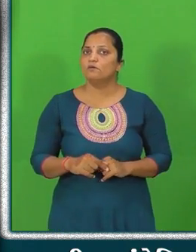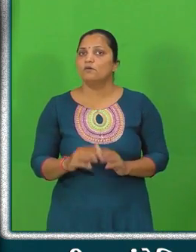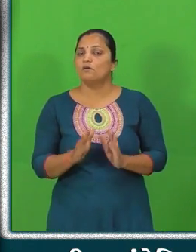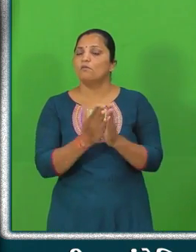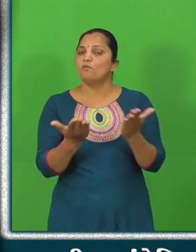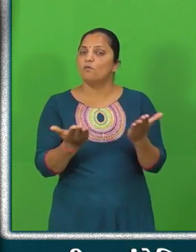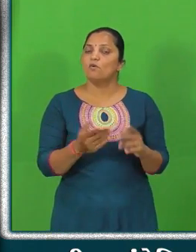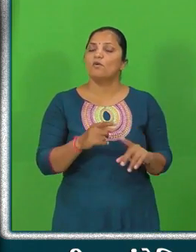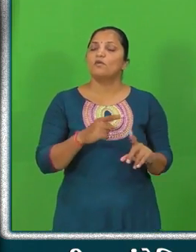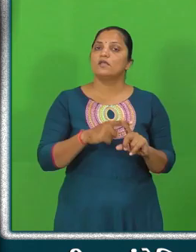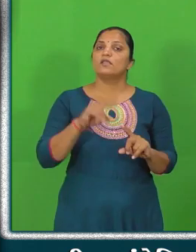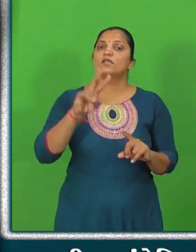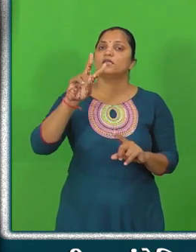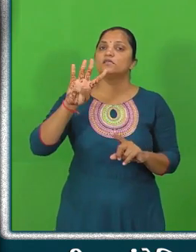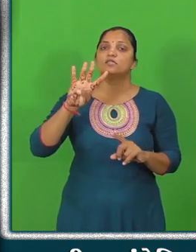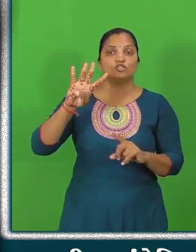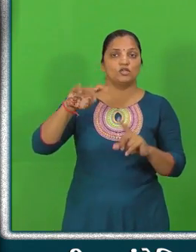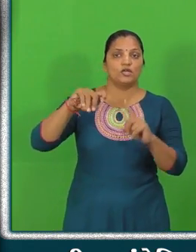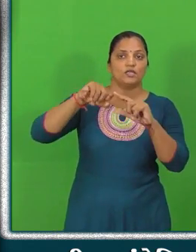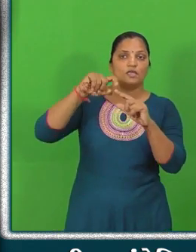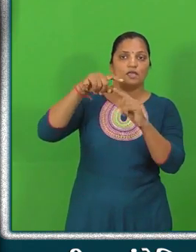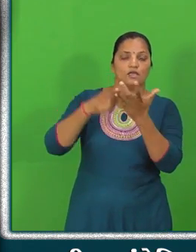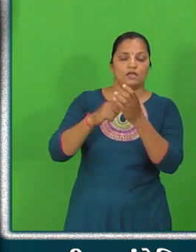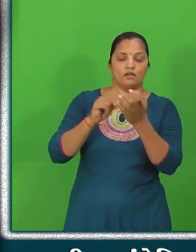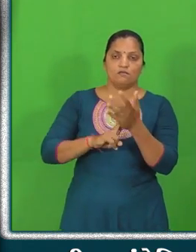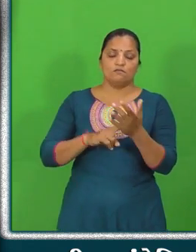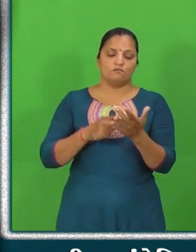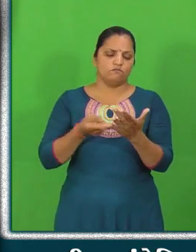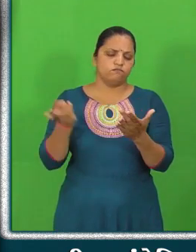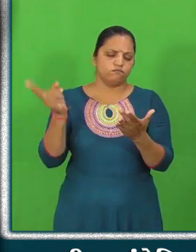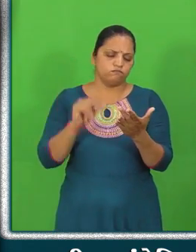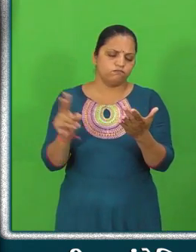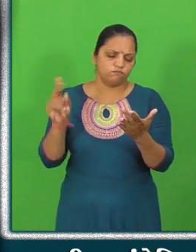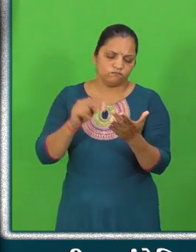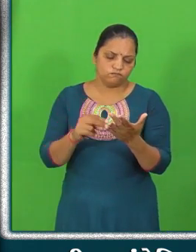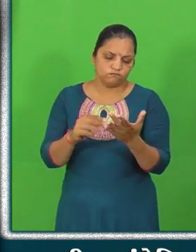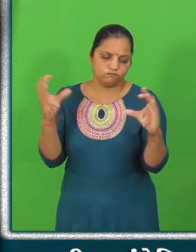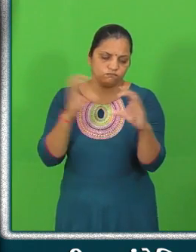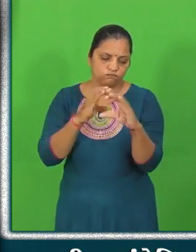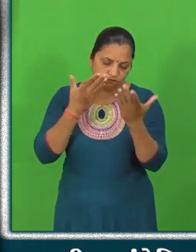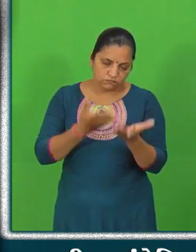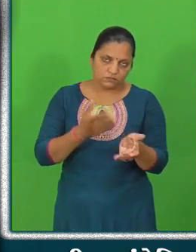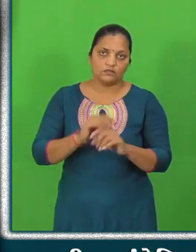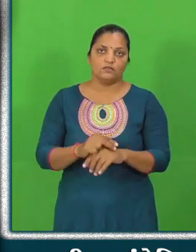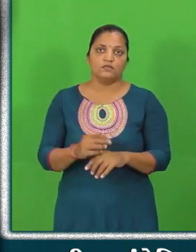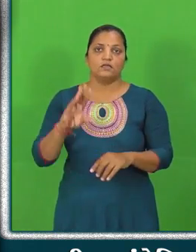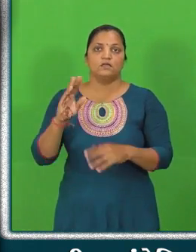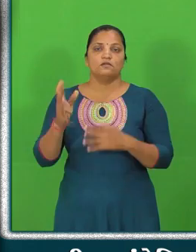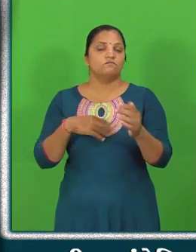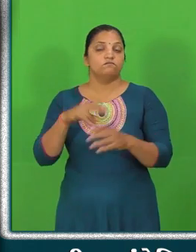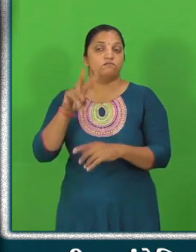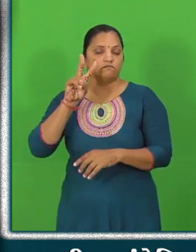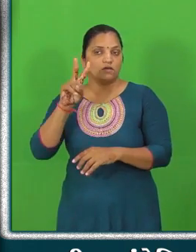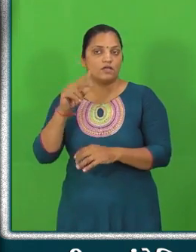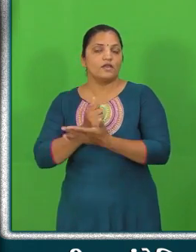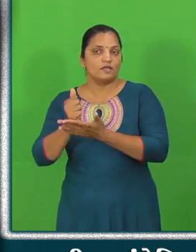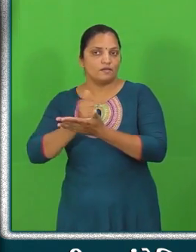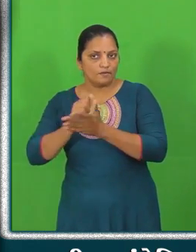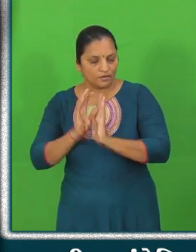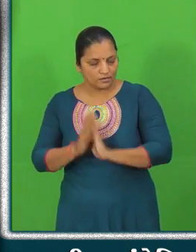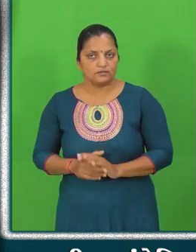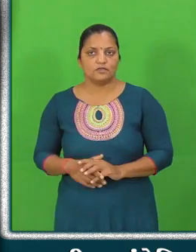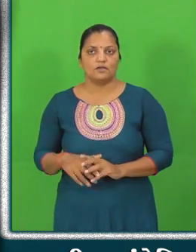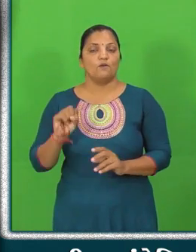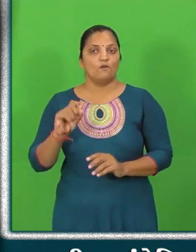બુકની અંદર આપણે ચાર કિરણનો ઉપયોગ આપ્યો છે, જો ચારે ચાર કિરણ બુકની અંદર દોરીને આપ્યા હોય તો કેટલું બધું કોમ્પ્લિકેટેડ થાય, આપણે ચારમાંથી કોઈ પણ બેની પ્રેક્ટિસ